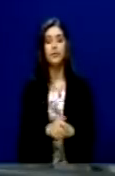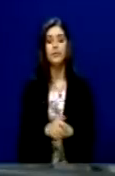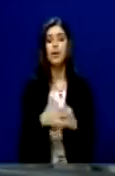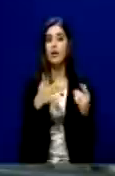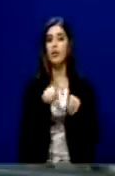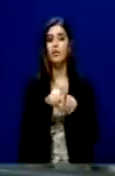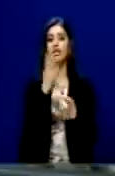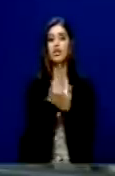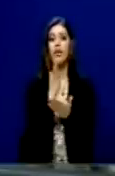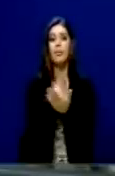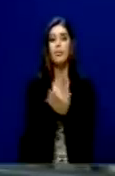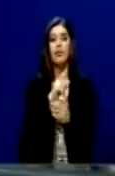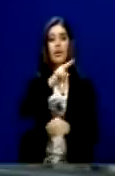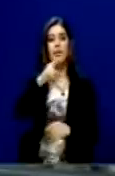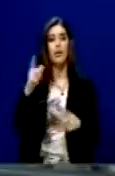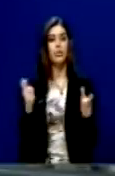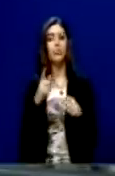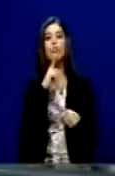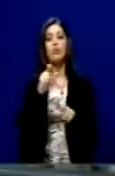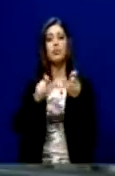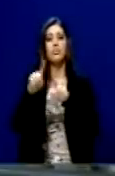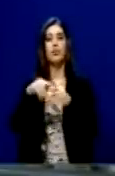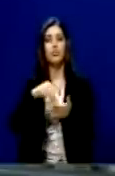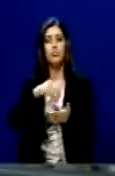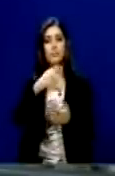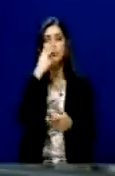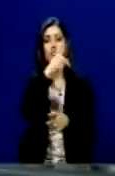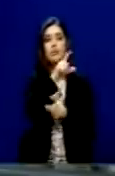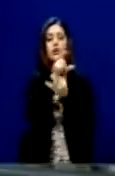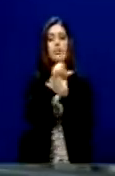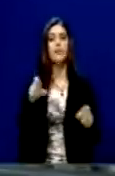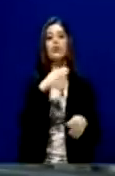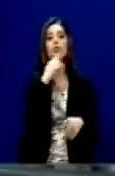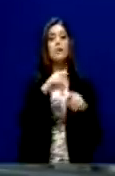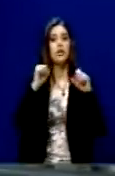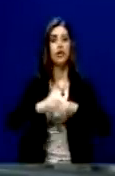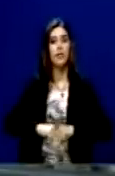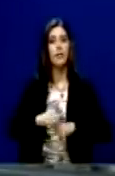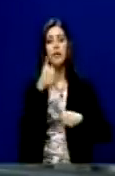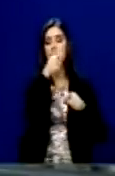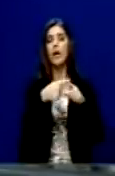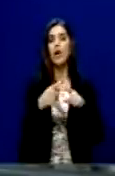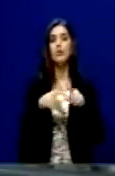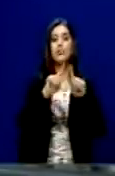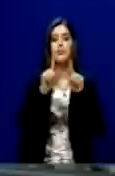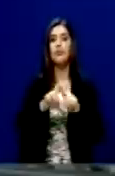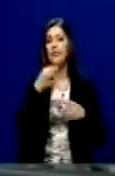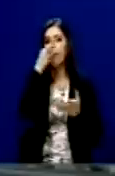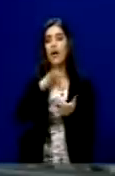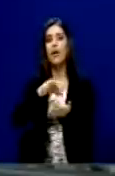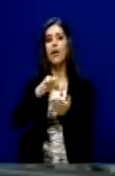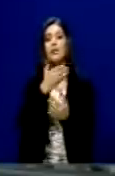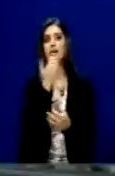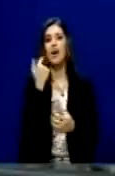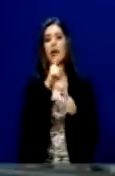Si gjithë kategoritë e tjera të shoqërisë së bujqit, kjo qeveri i ka lënë në harres. Të gjitha farat e importuara para se të futen në